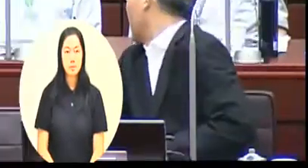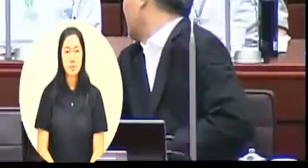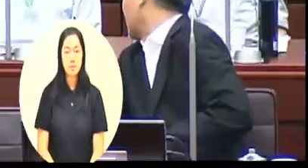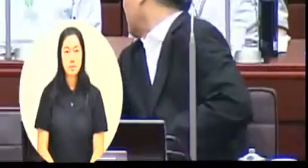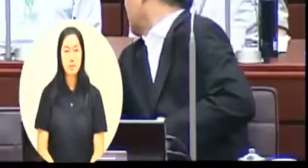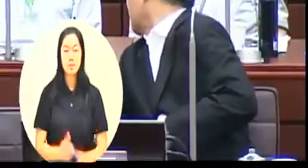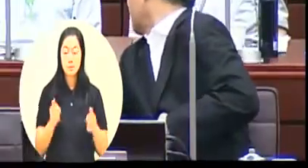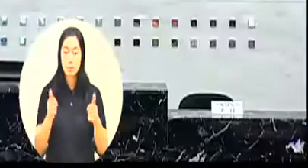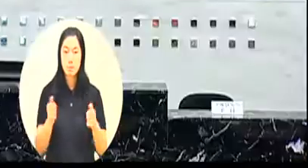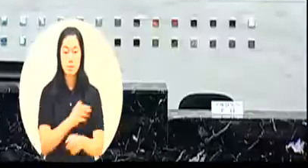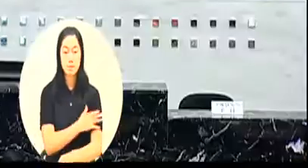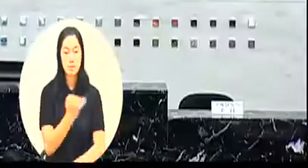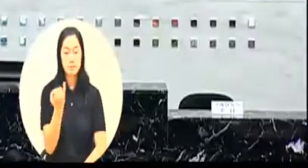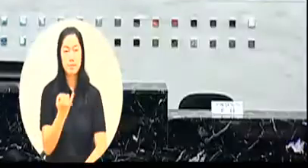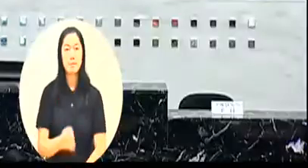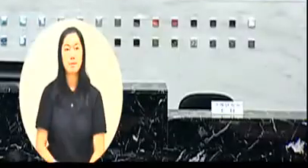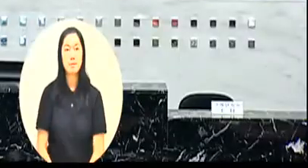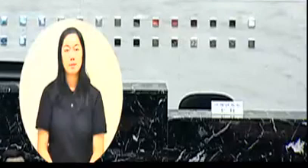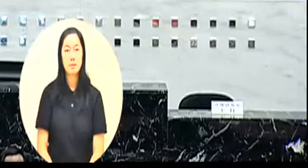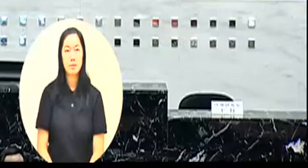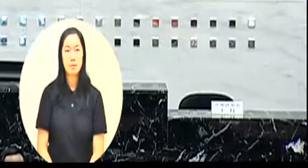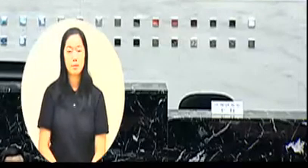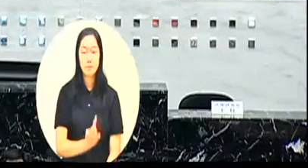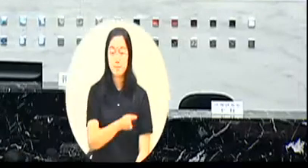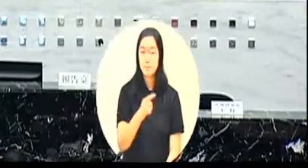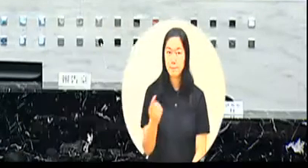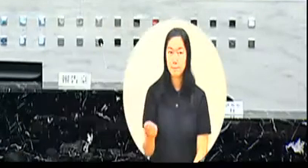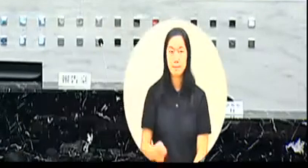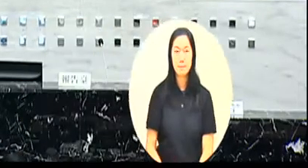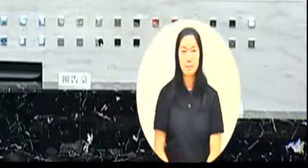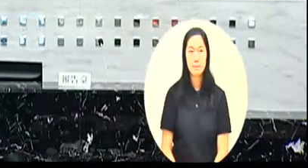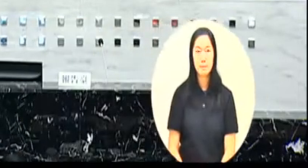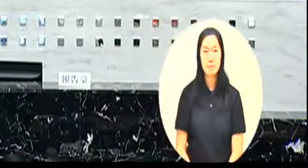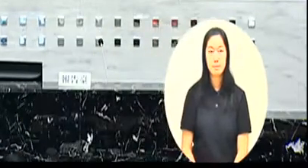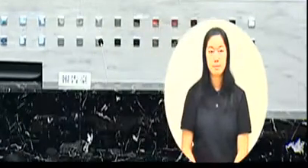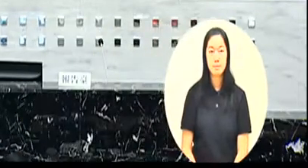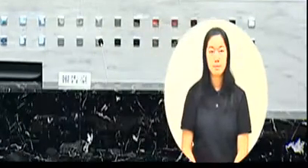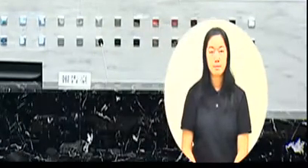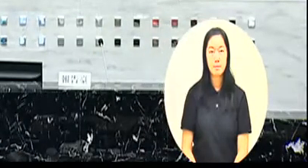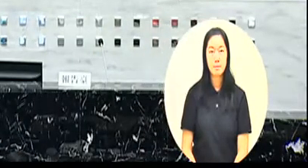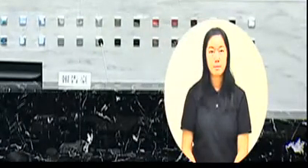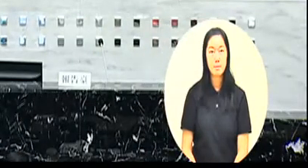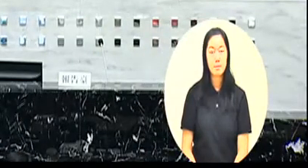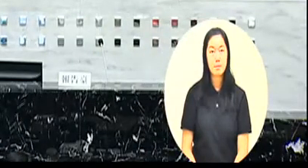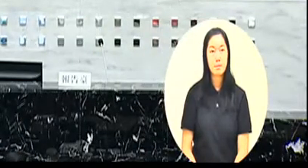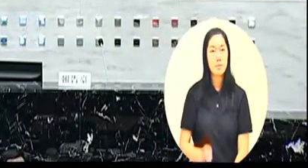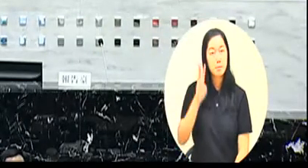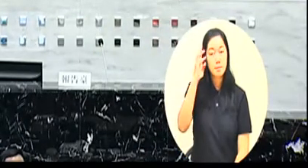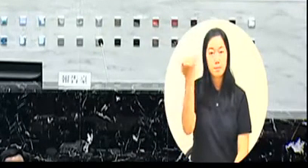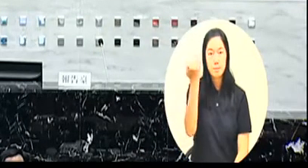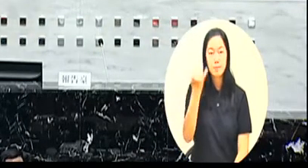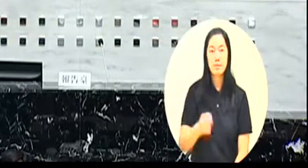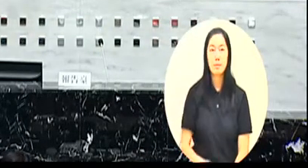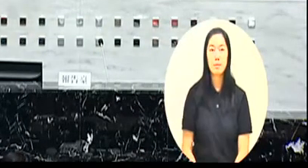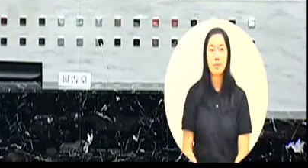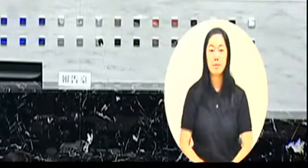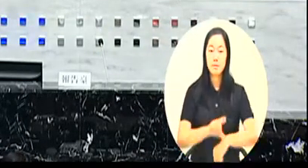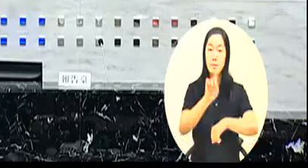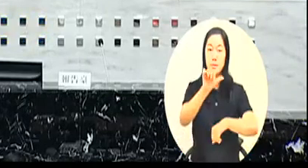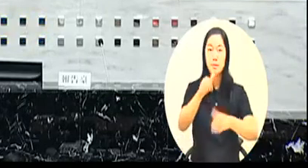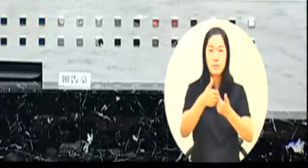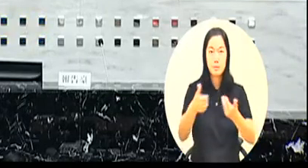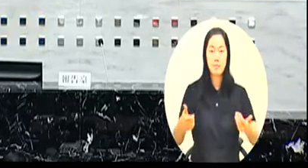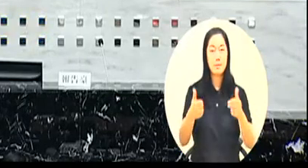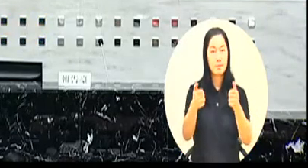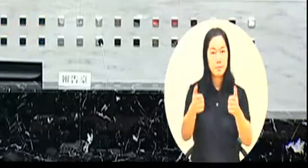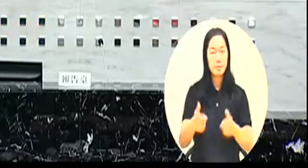好，谢谢陈议员哈。接下来我们请童彦珍童议员咨询哦，时间15分。 谢谢